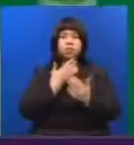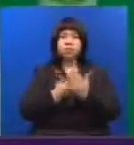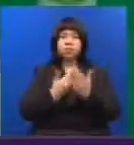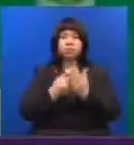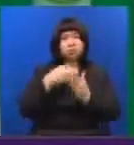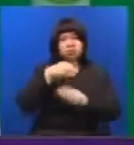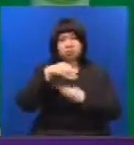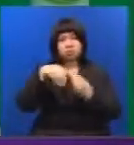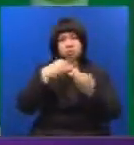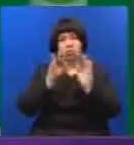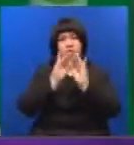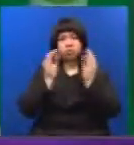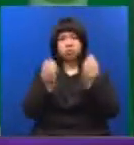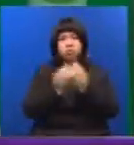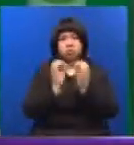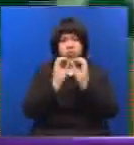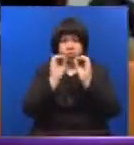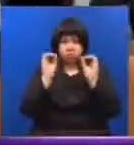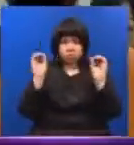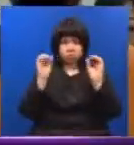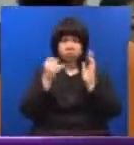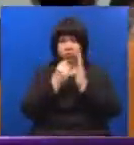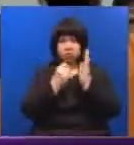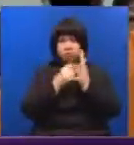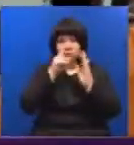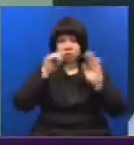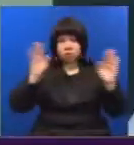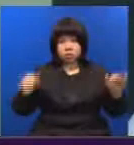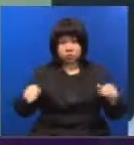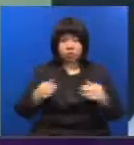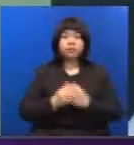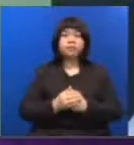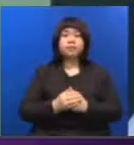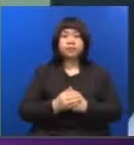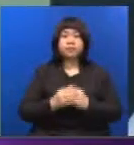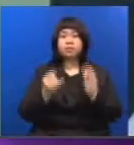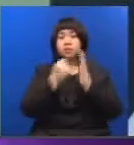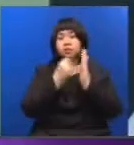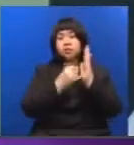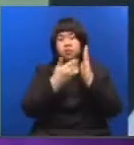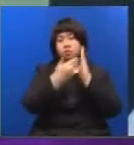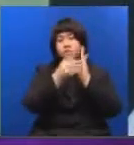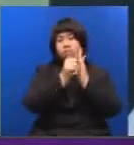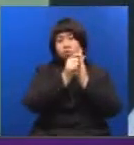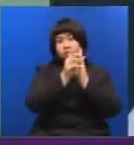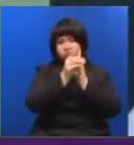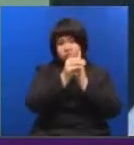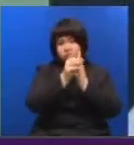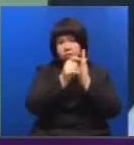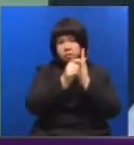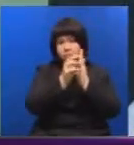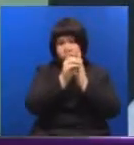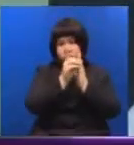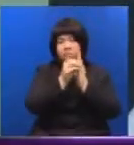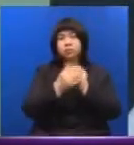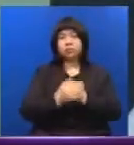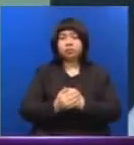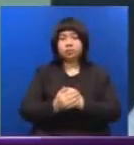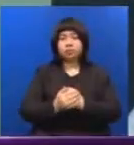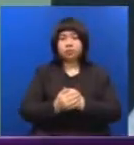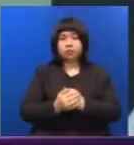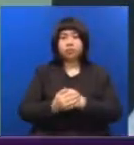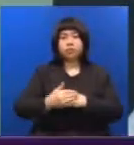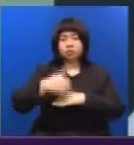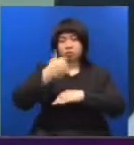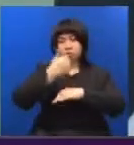เงินใช้จ่ายในคลอบครัวแล้ว สำหรบพ้นที่จังหวดชัยนาศค่ะปิดหายกันที่จัหวดอุดอนทานี นายธรรรัด ยก เมก ผู้